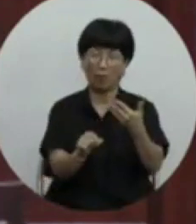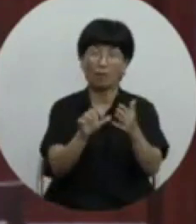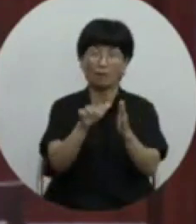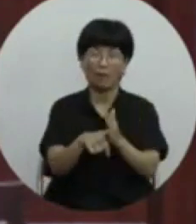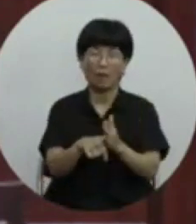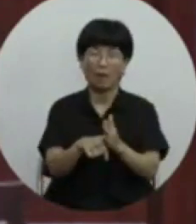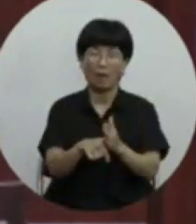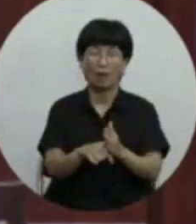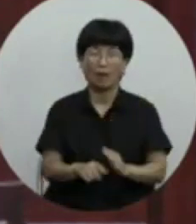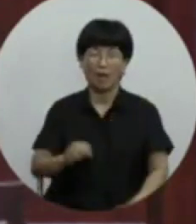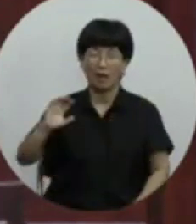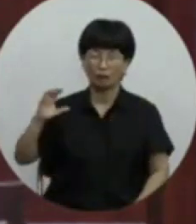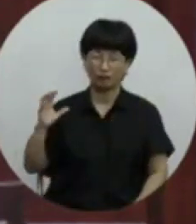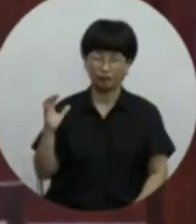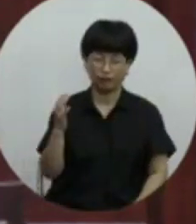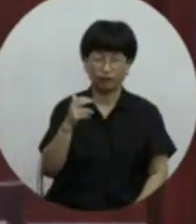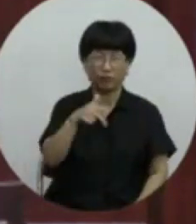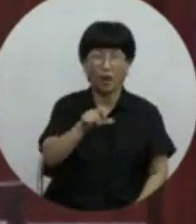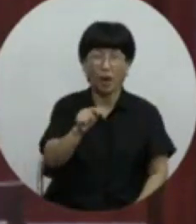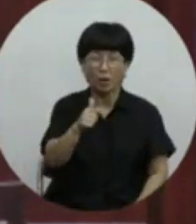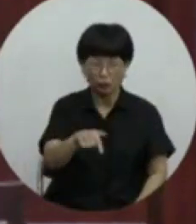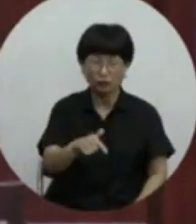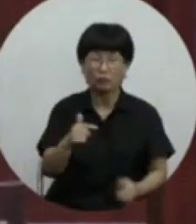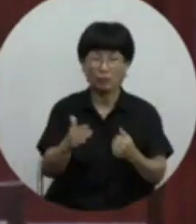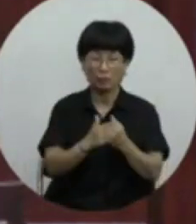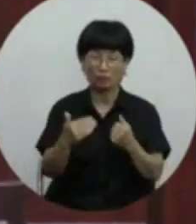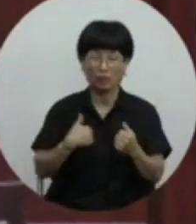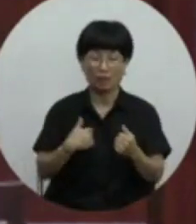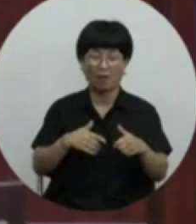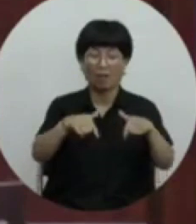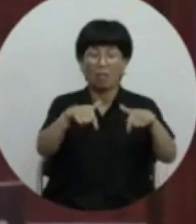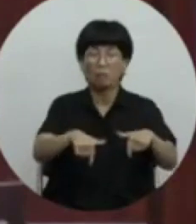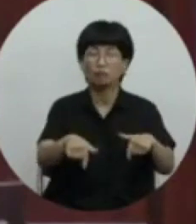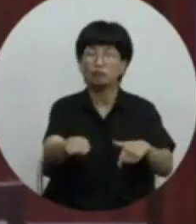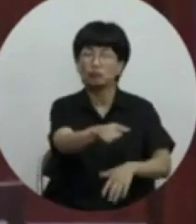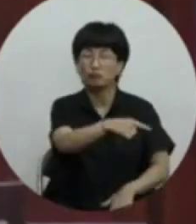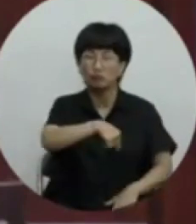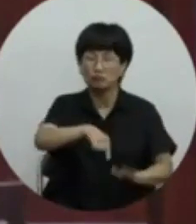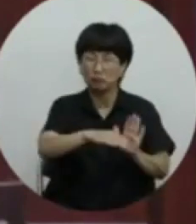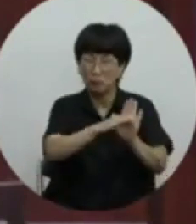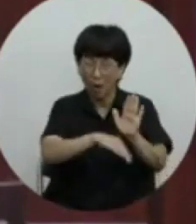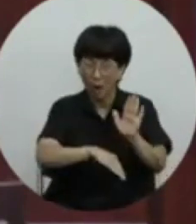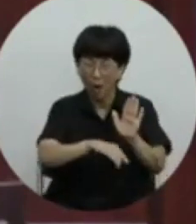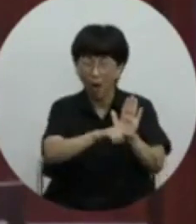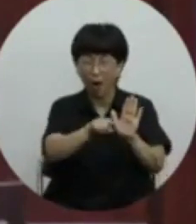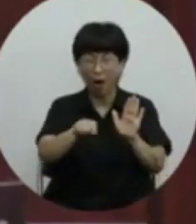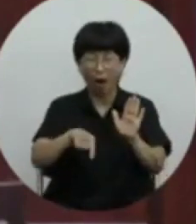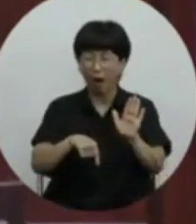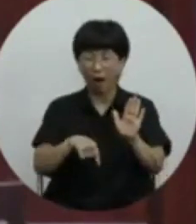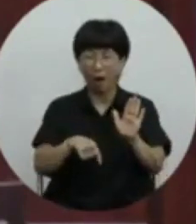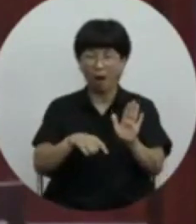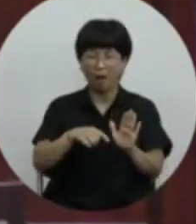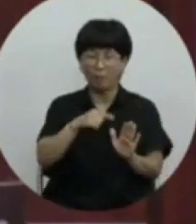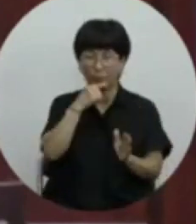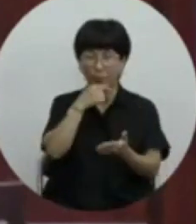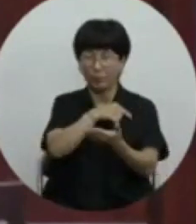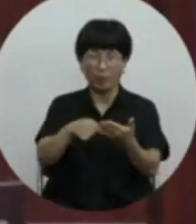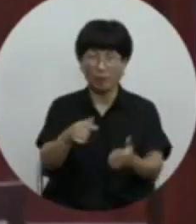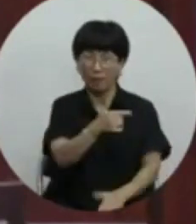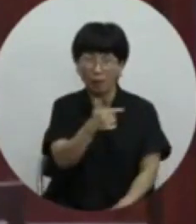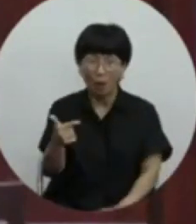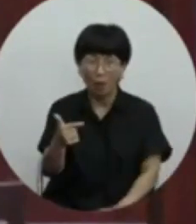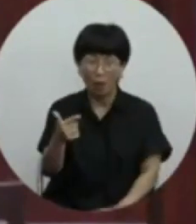제6호 태풍 카눈으로 남부지역을 중심으로 전국에 많은 피해가 있었습니다.